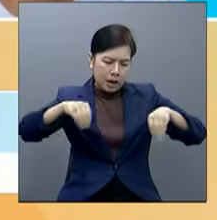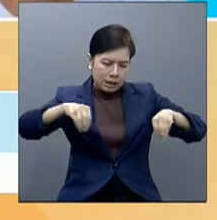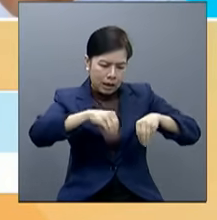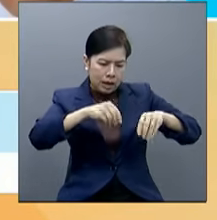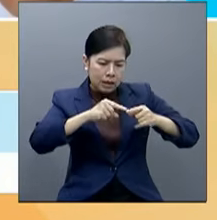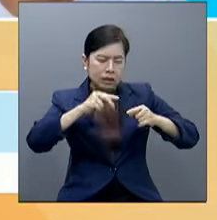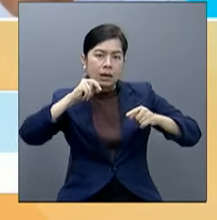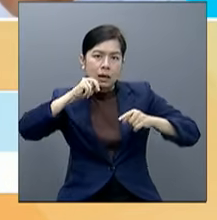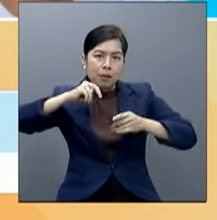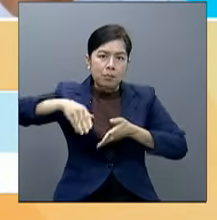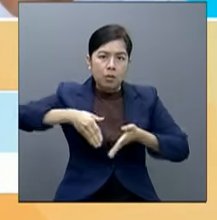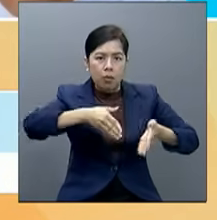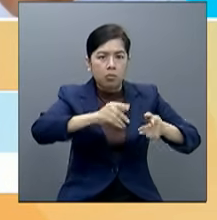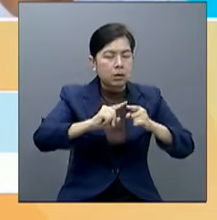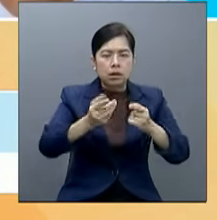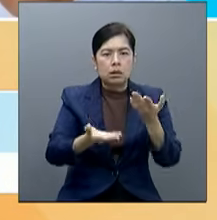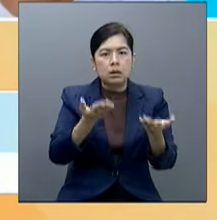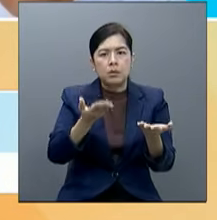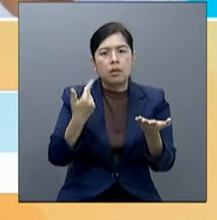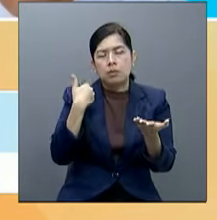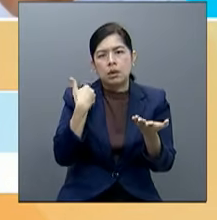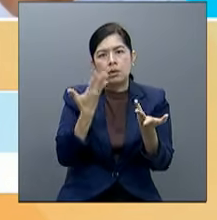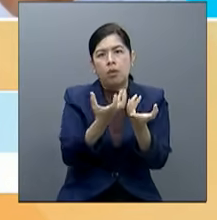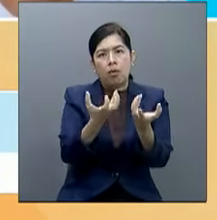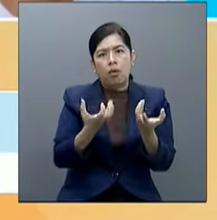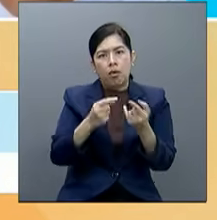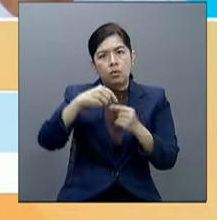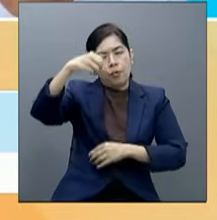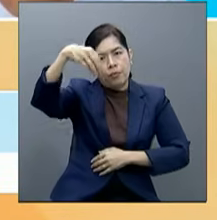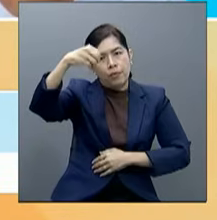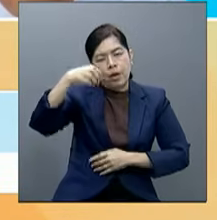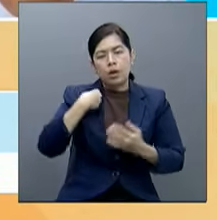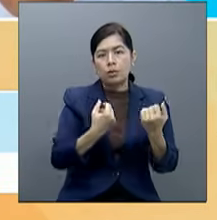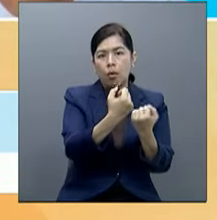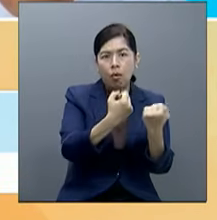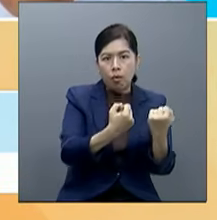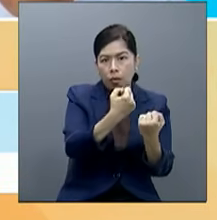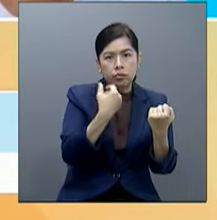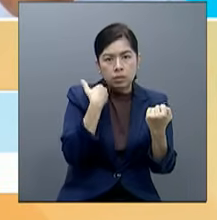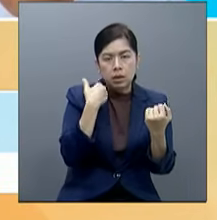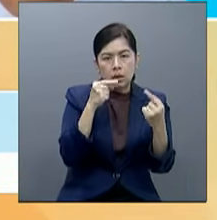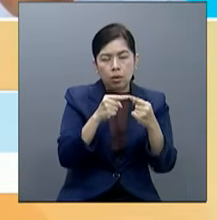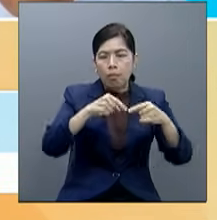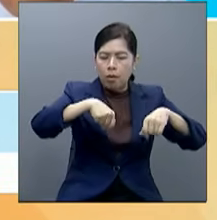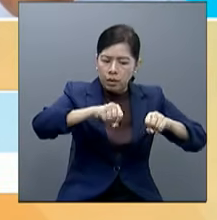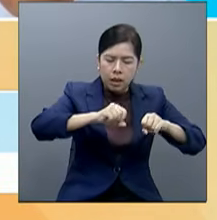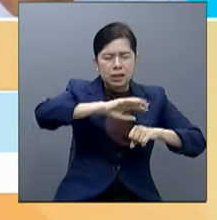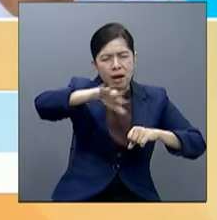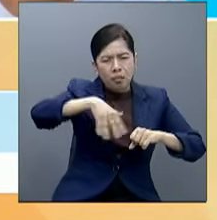เครื่องซักผ้าอะไรนะก็พังหายไปกับน้ำแล้วก็รถยนต์แล้วรถมอเตอร์ไซค์ที่อย่างนี้คือเรายังไม่สำรวจว่